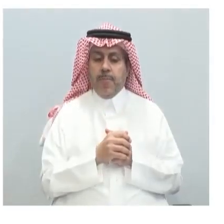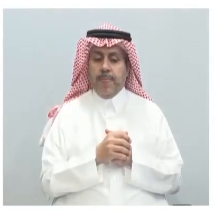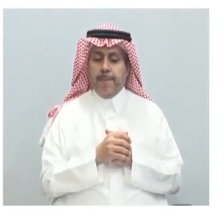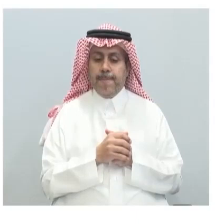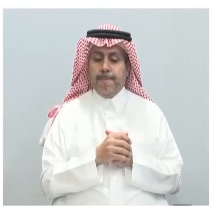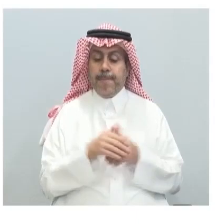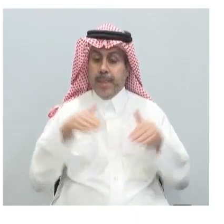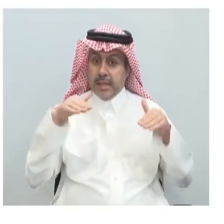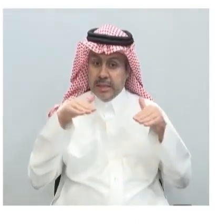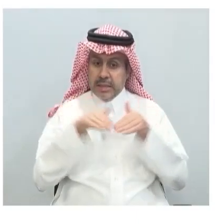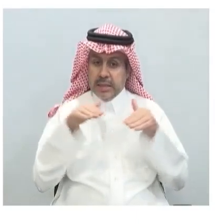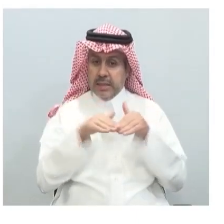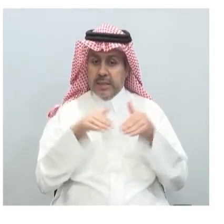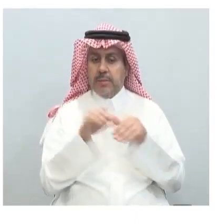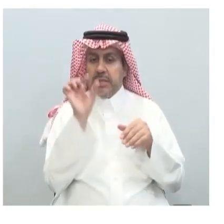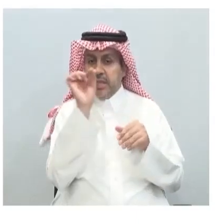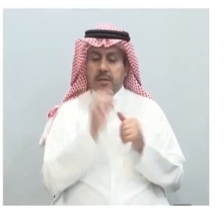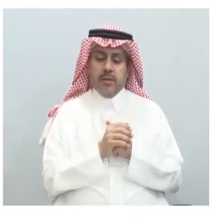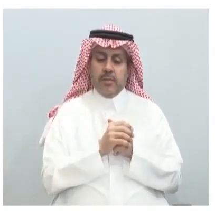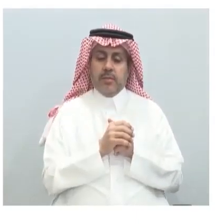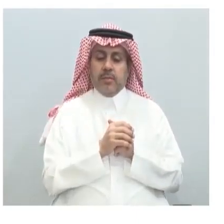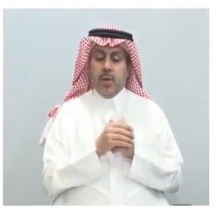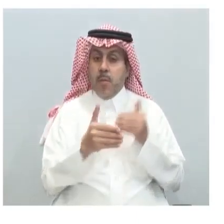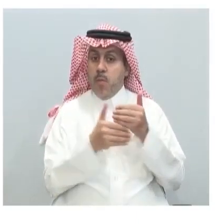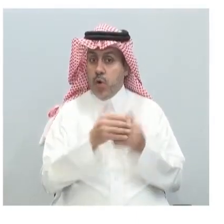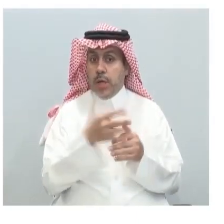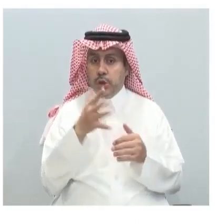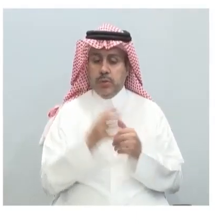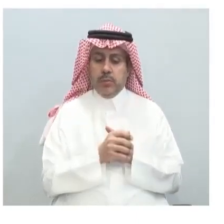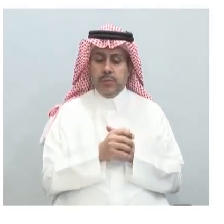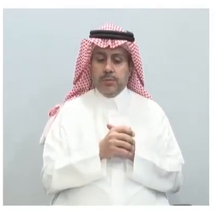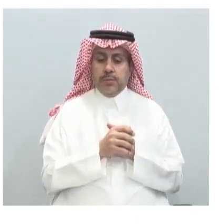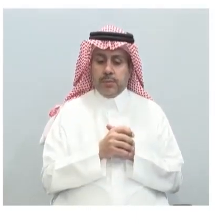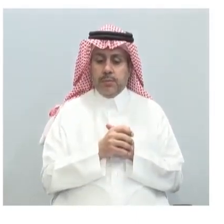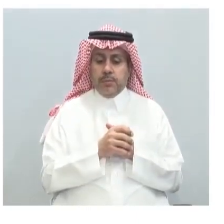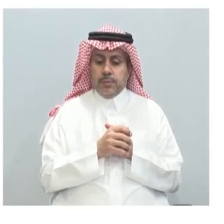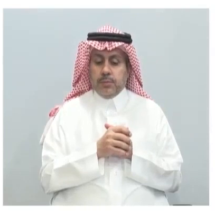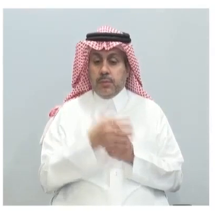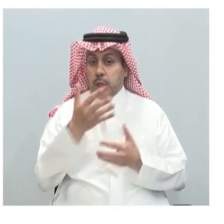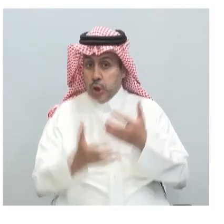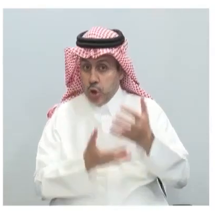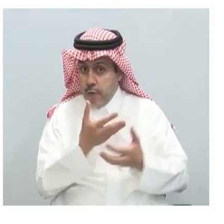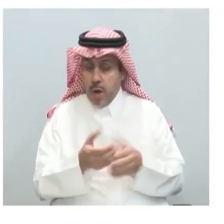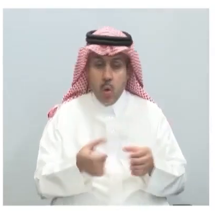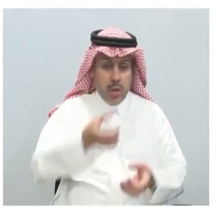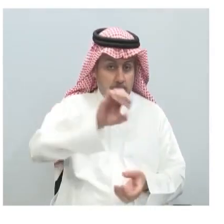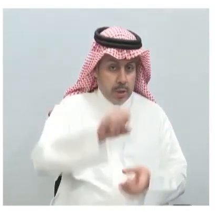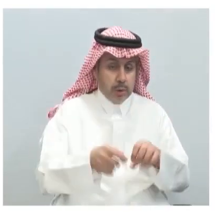عندما يتصادم جزيئا معا سيعطيني مركب جديد اذا في التفاعل الكيميائي